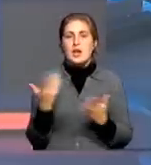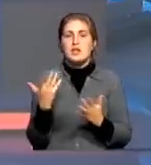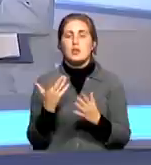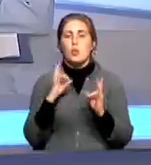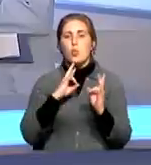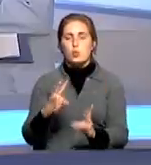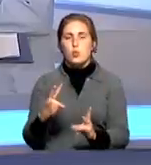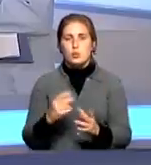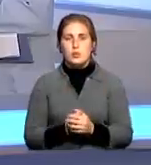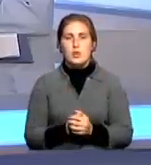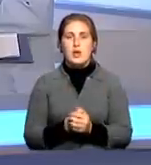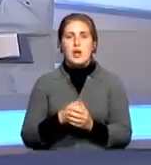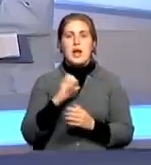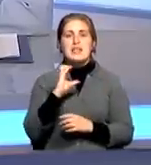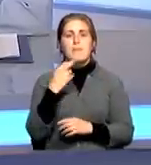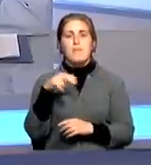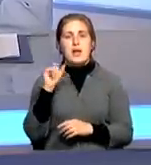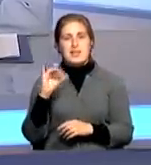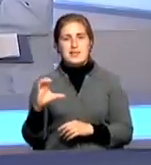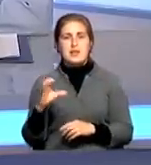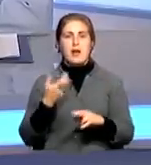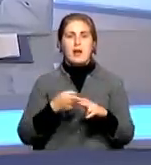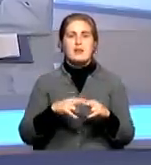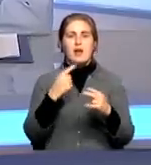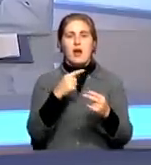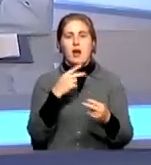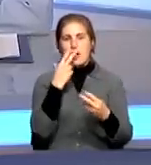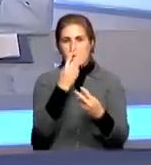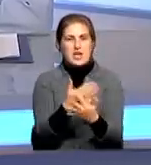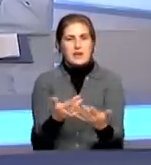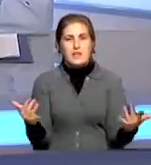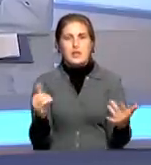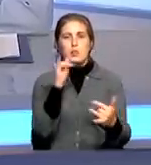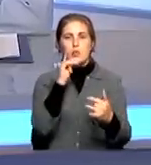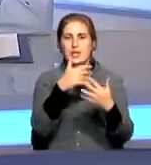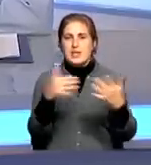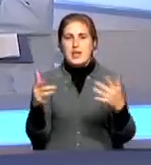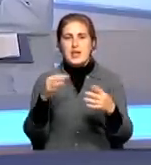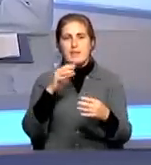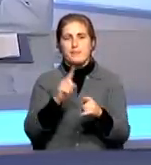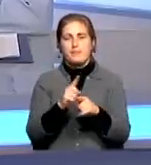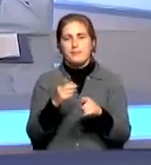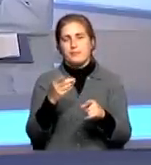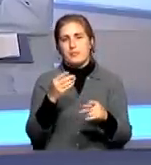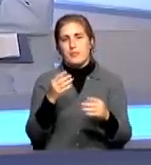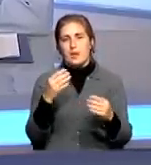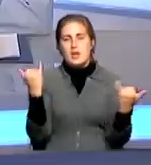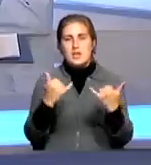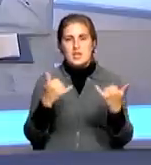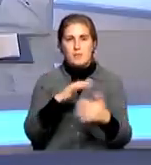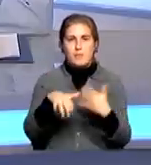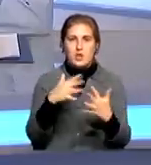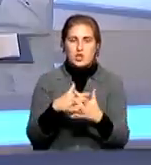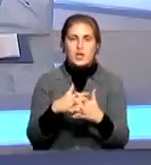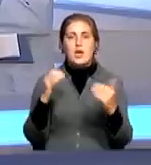несут? Спайсы – это разновидность курительных смесей, синтетических в данном случае. Сегодня